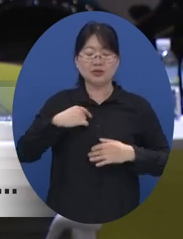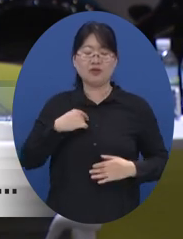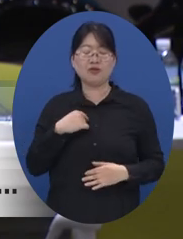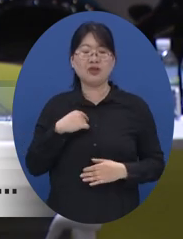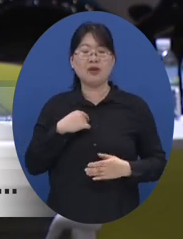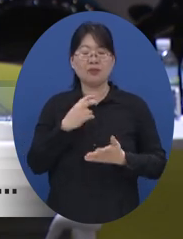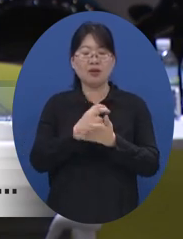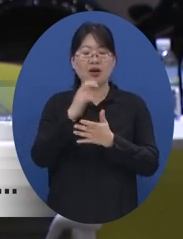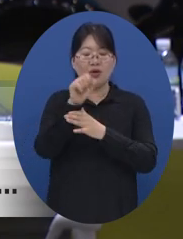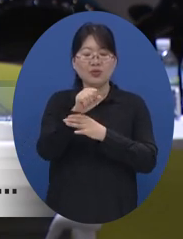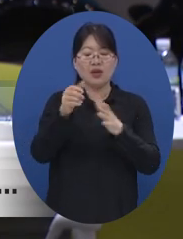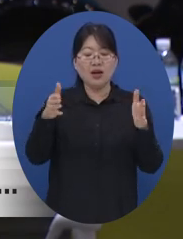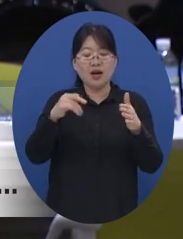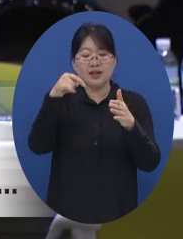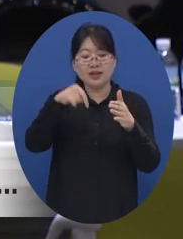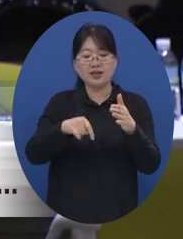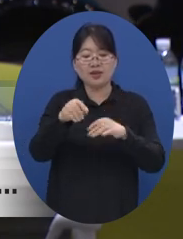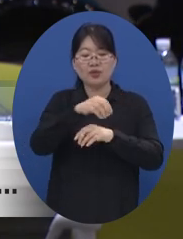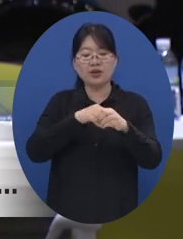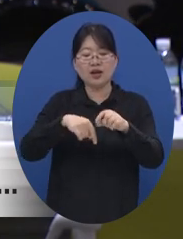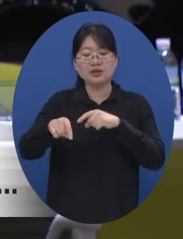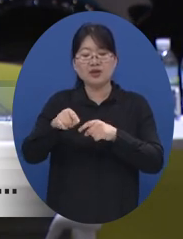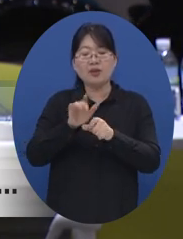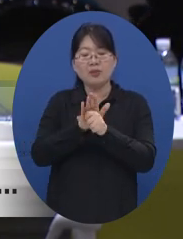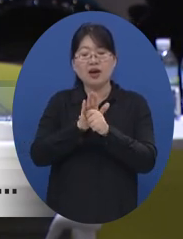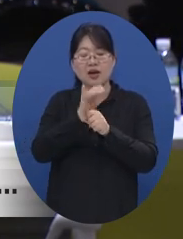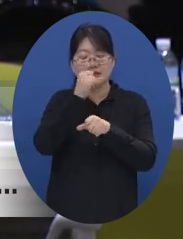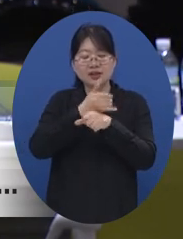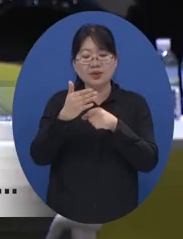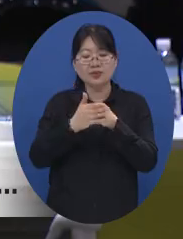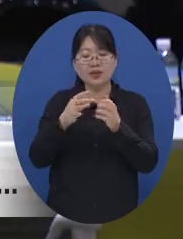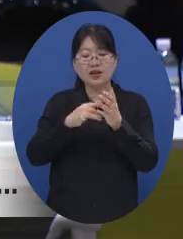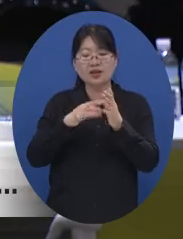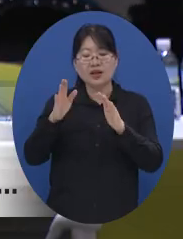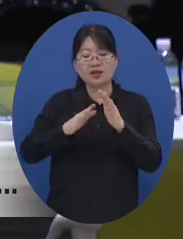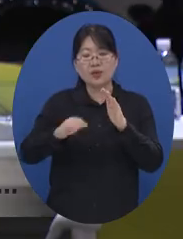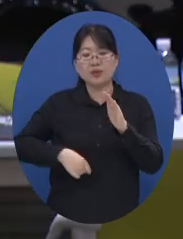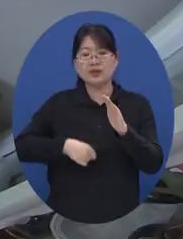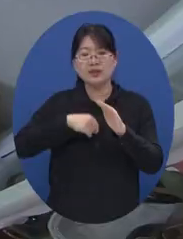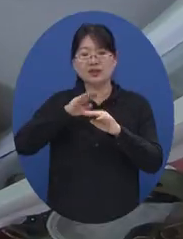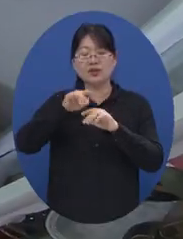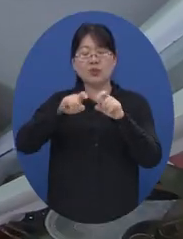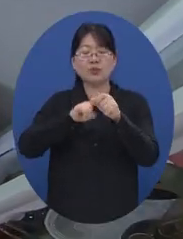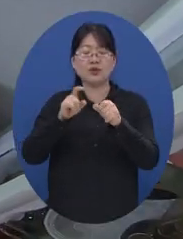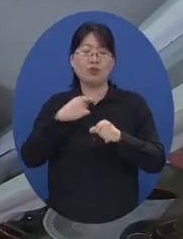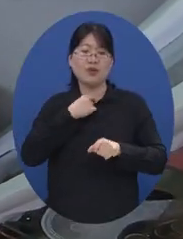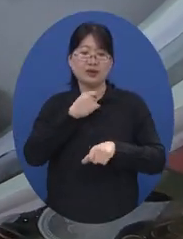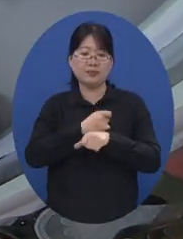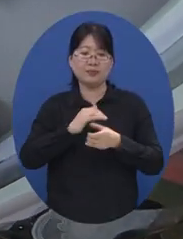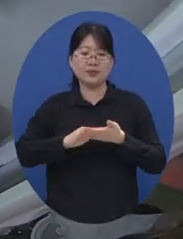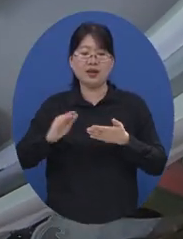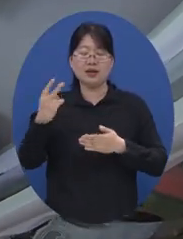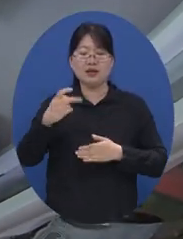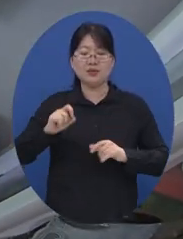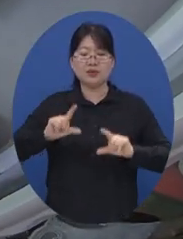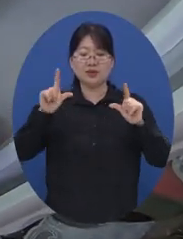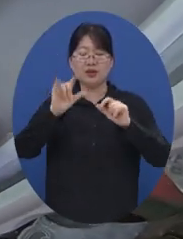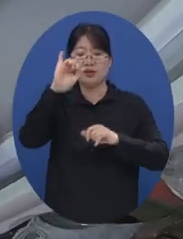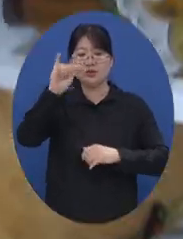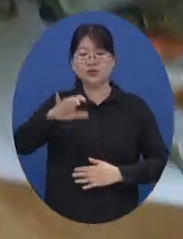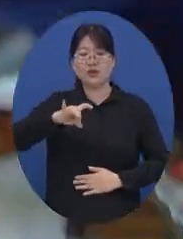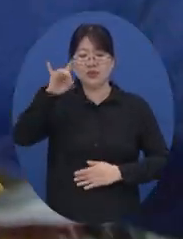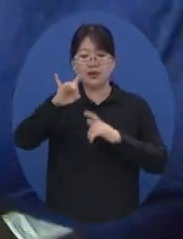저희가 법이 허용하는 한도 내에서 적극 행정을 펼쳐서 조세 정의를 실현하고자. 지난 2015년 전국